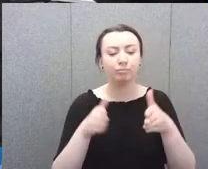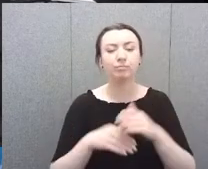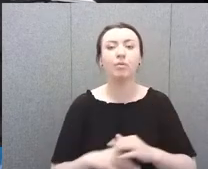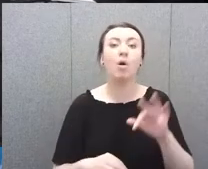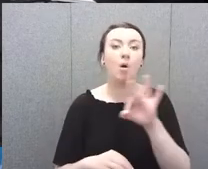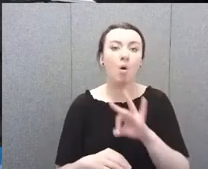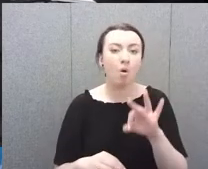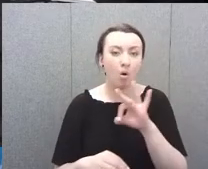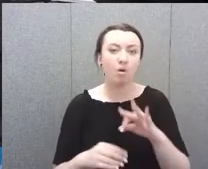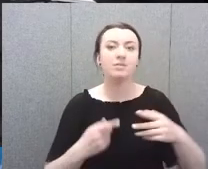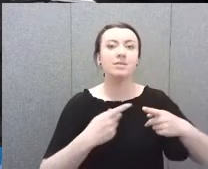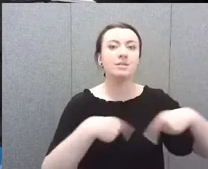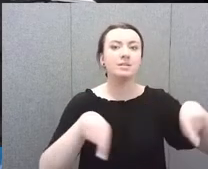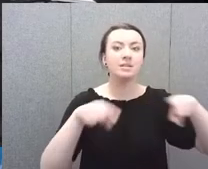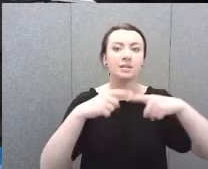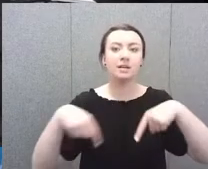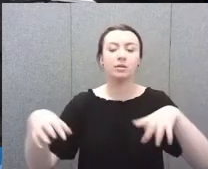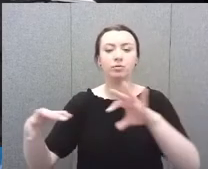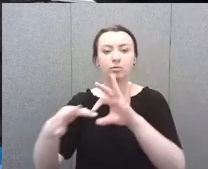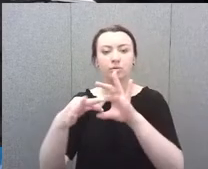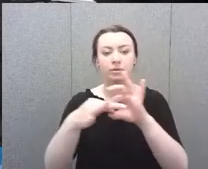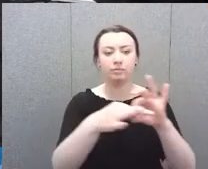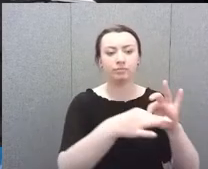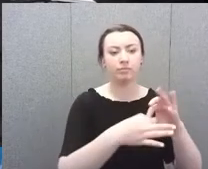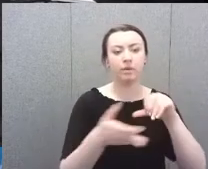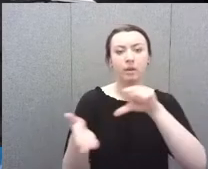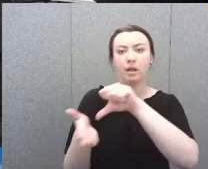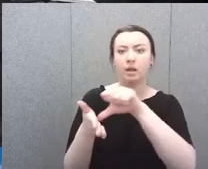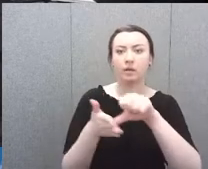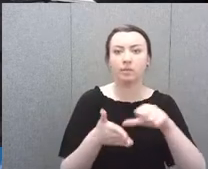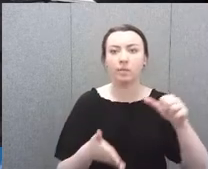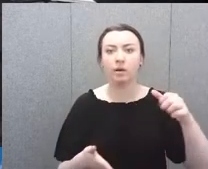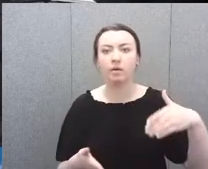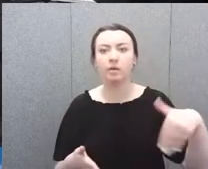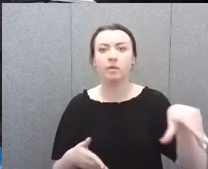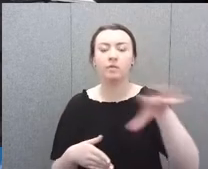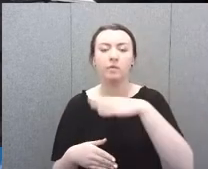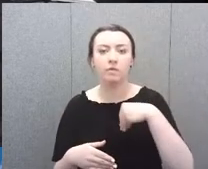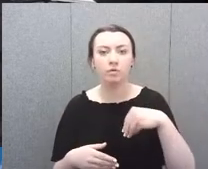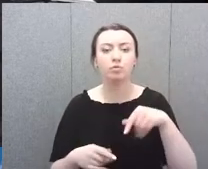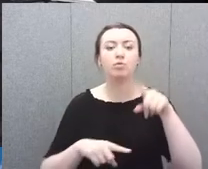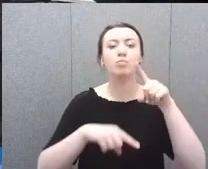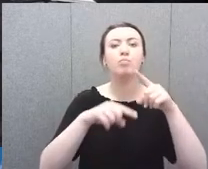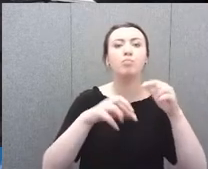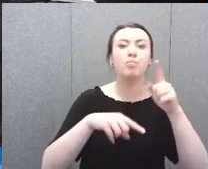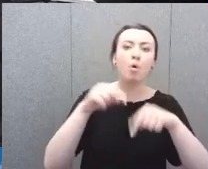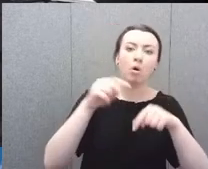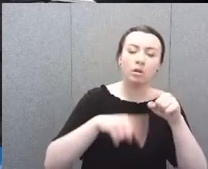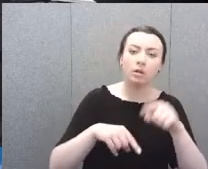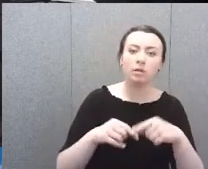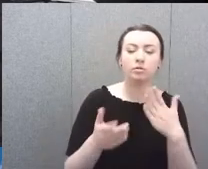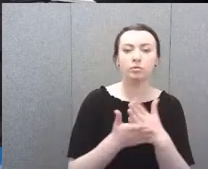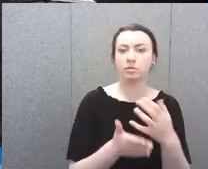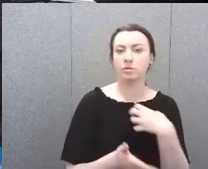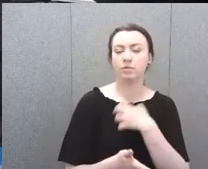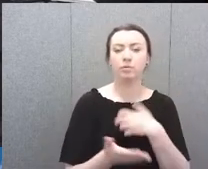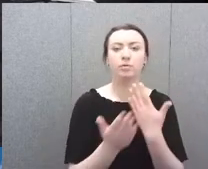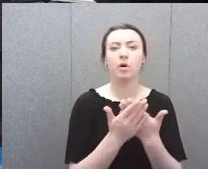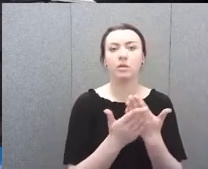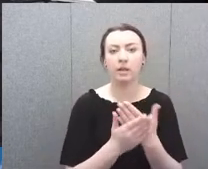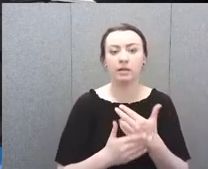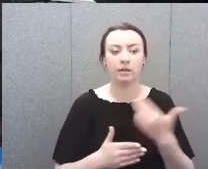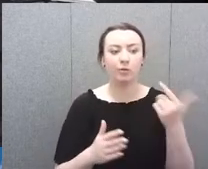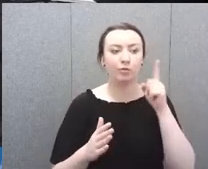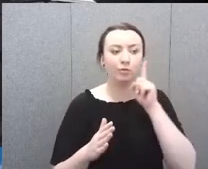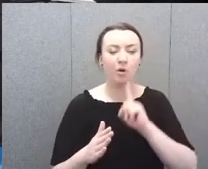межсекторальное сотрудничество, включая гражданское сообщество, также очень важно для продвижения